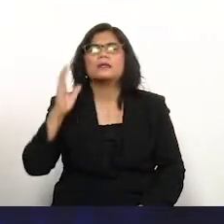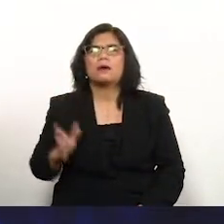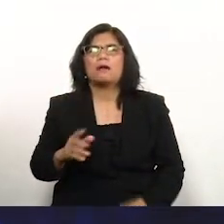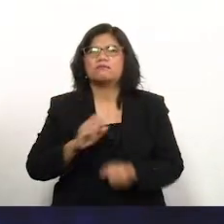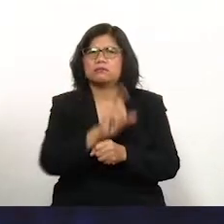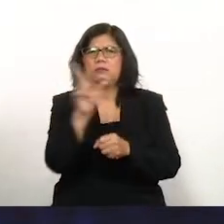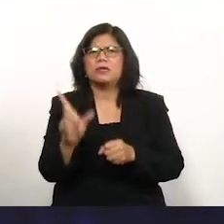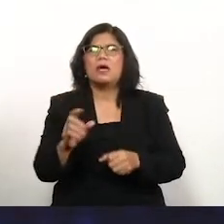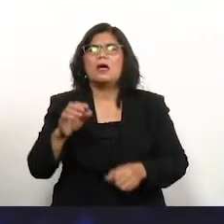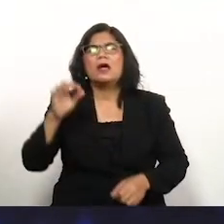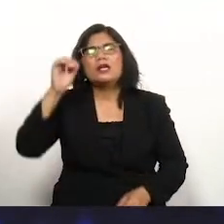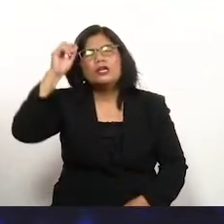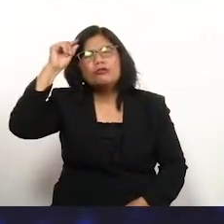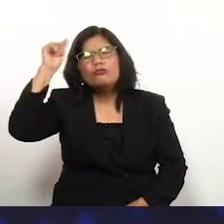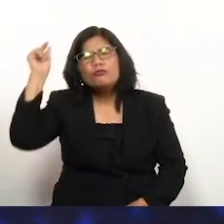MP4